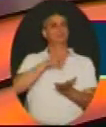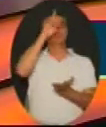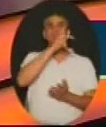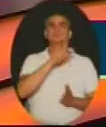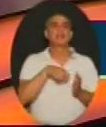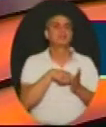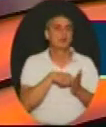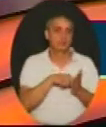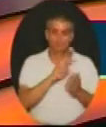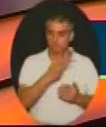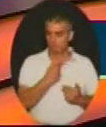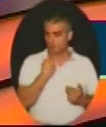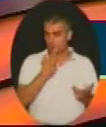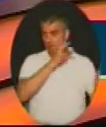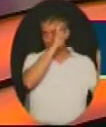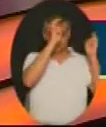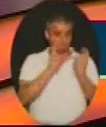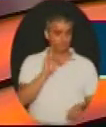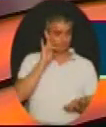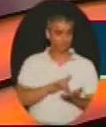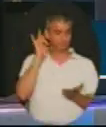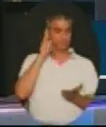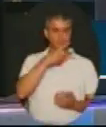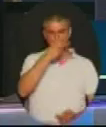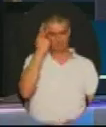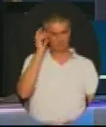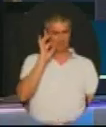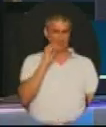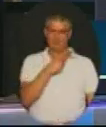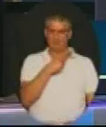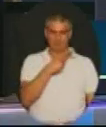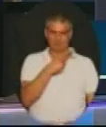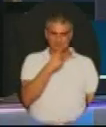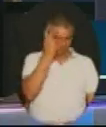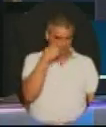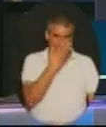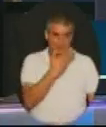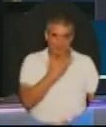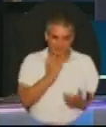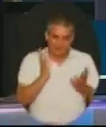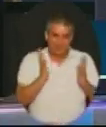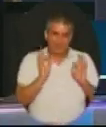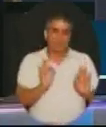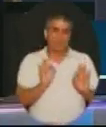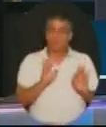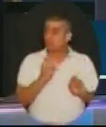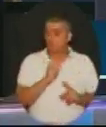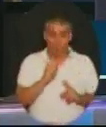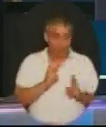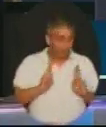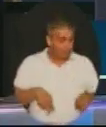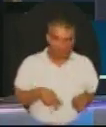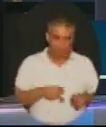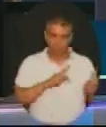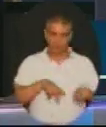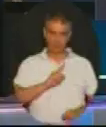התיקון. אבל מצד שני, אמרת לצנוח, אהוד ברק ריאליסט עד כדי, אתה יודע מה, האכזריות אפילו. אם לא תהיה התכנות,